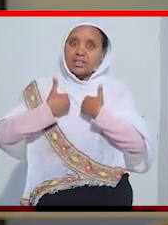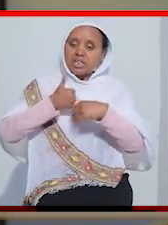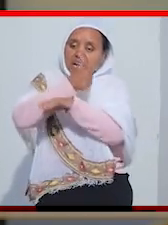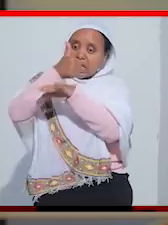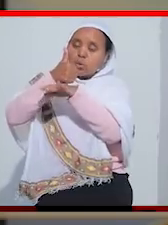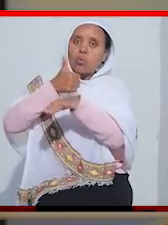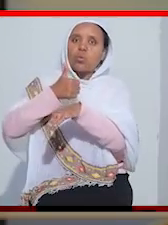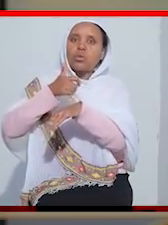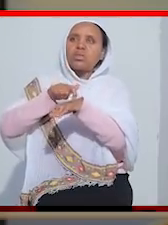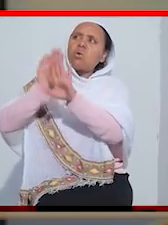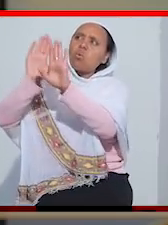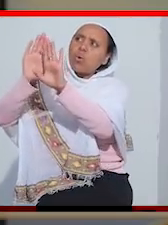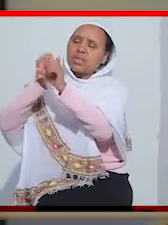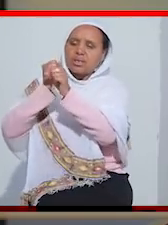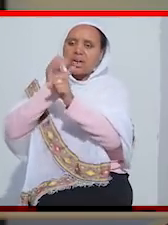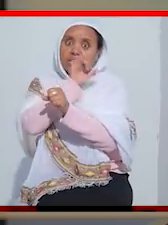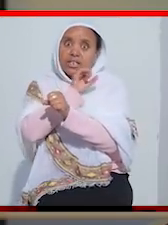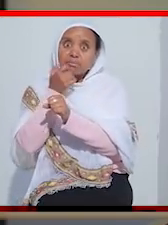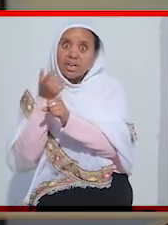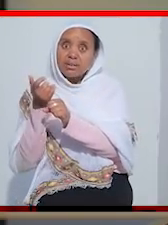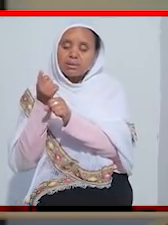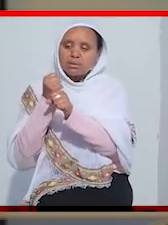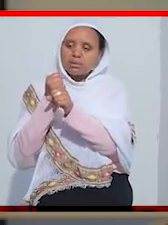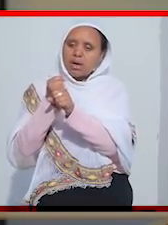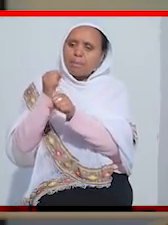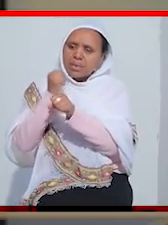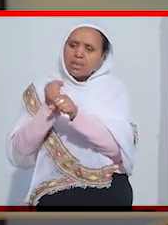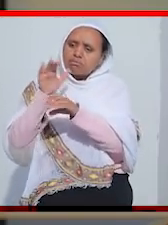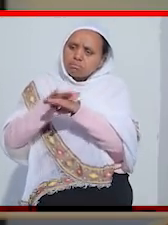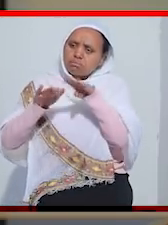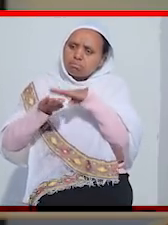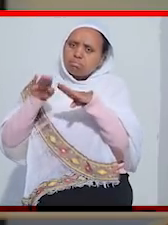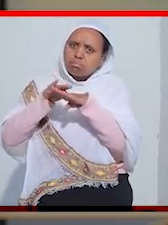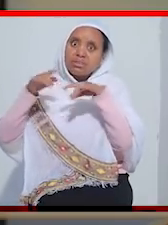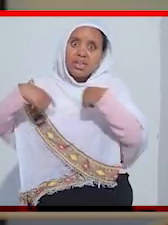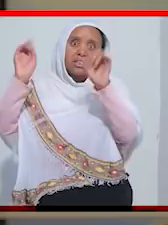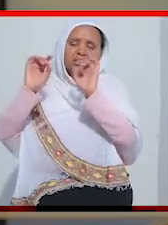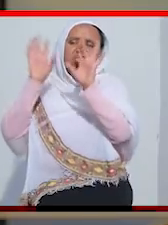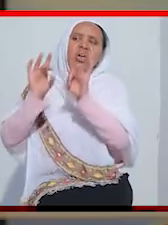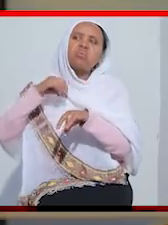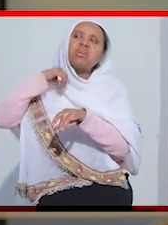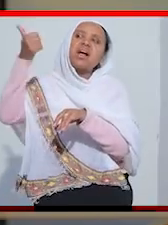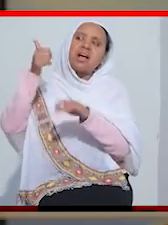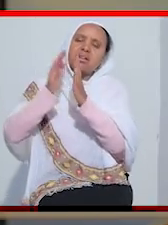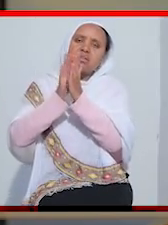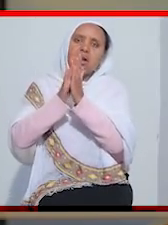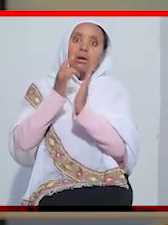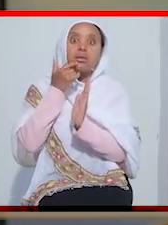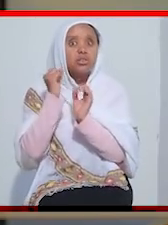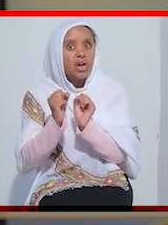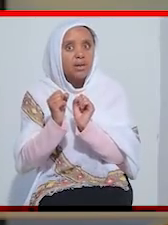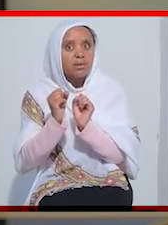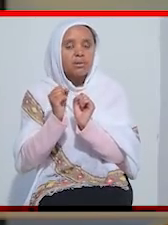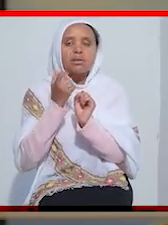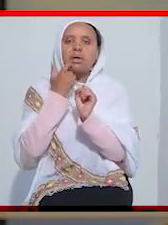ጋር ያለችንን የቀጠሮ ጊዜ ቆይ ስራ ልጨርስ ብለን ስራ በስራ ላይ እየተደራረበ ሲሄድ ደግሞ ችግር የለውም ነገ ጸልያለሁ